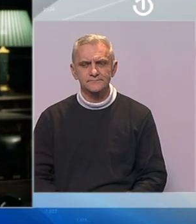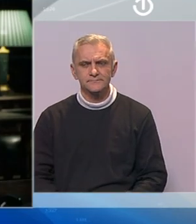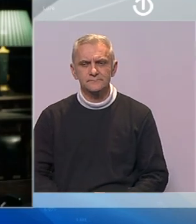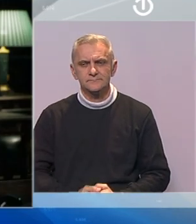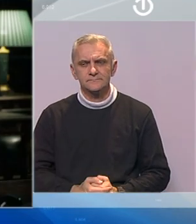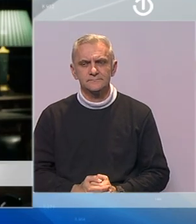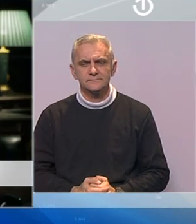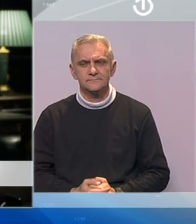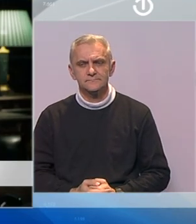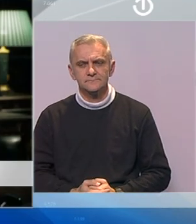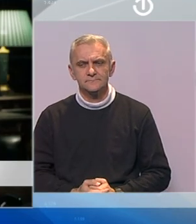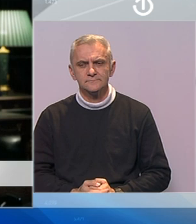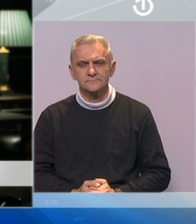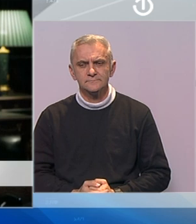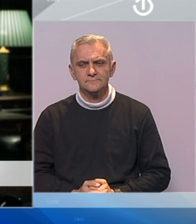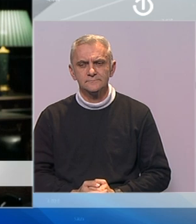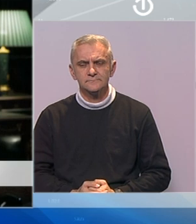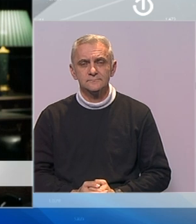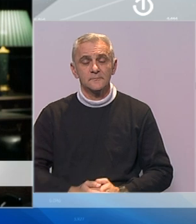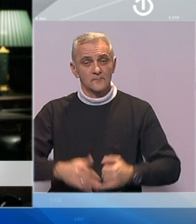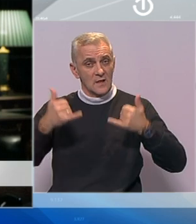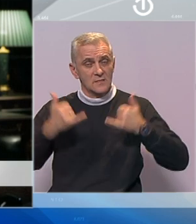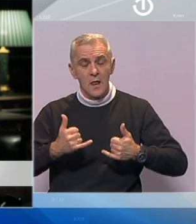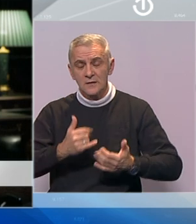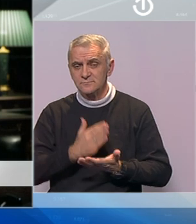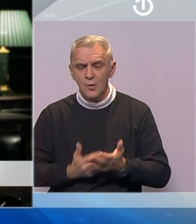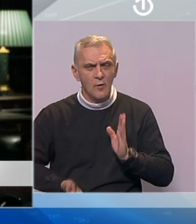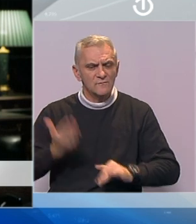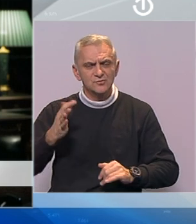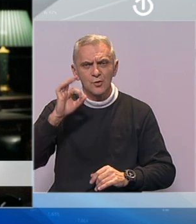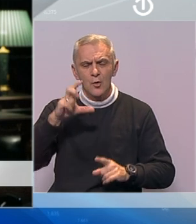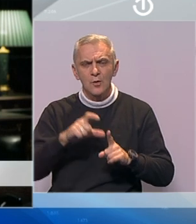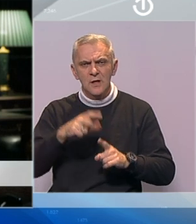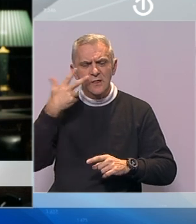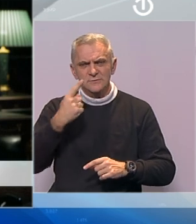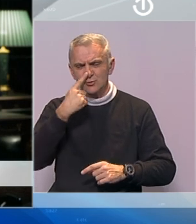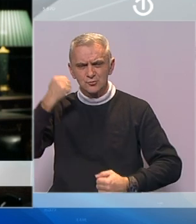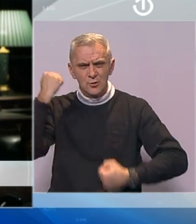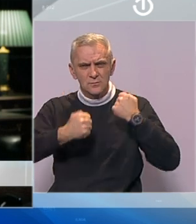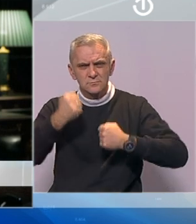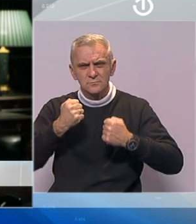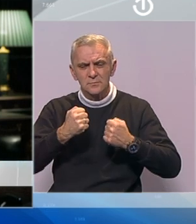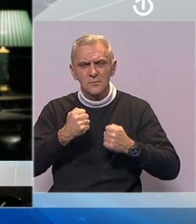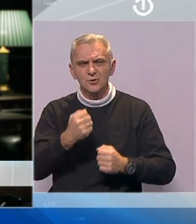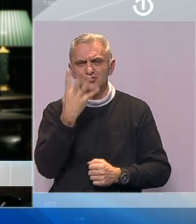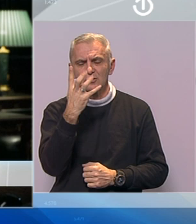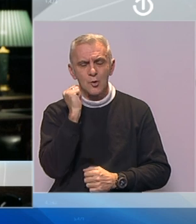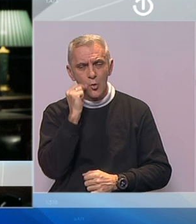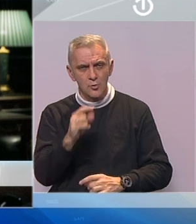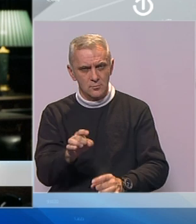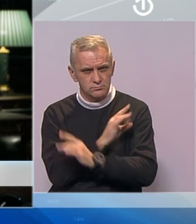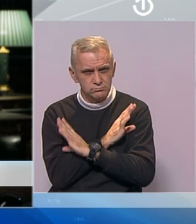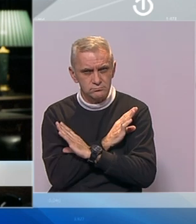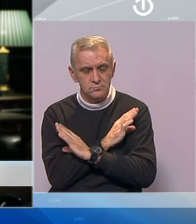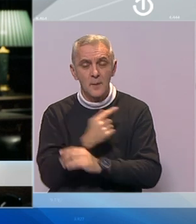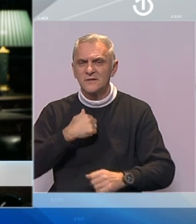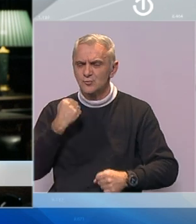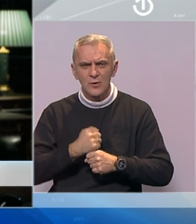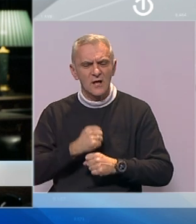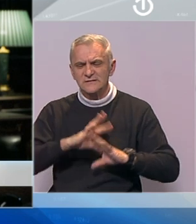Više 30 rosijskih obstrela. Danas je bilo više od 30 ruskih granatiranja regije Herson. Četvero ljudi je poginulo. Učinit ćemo sve